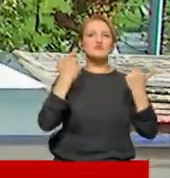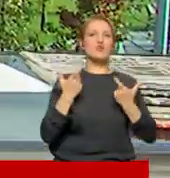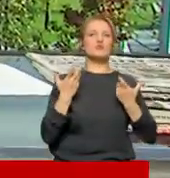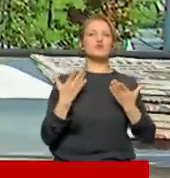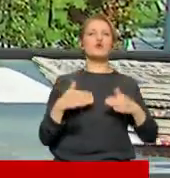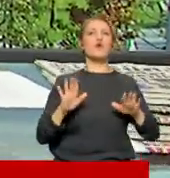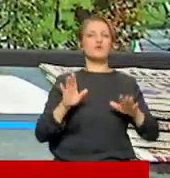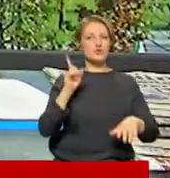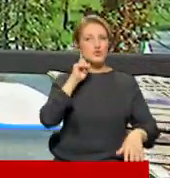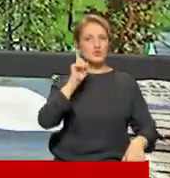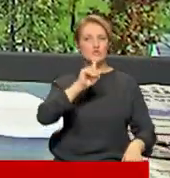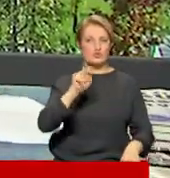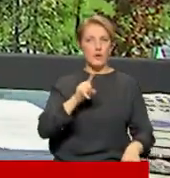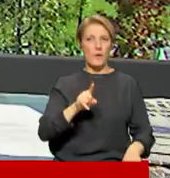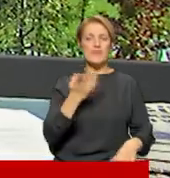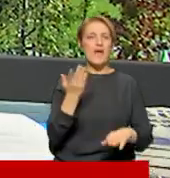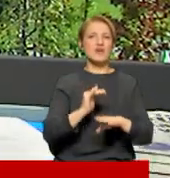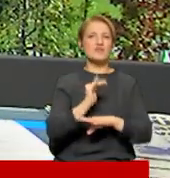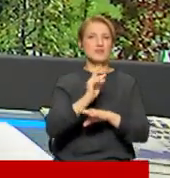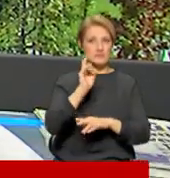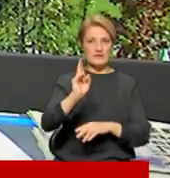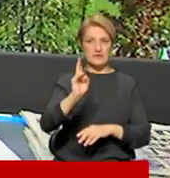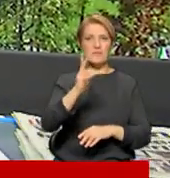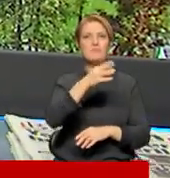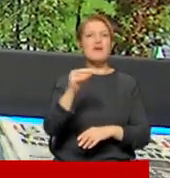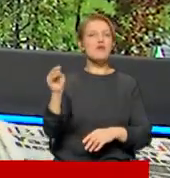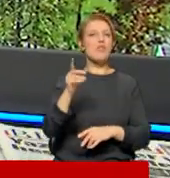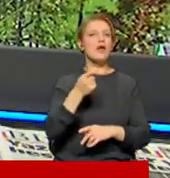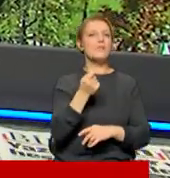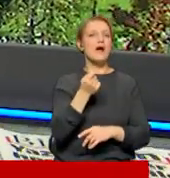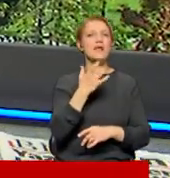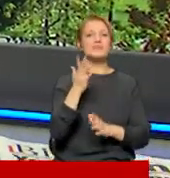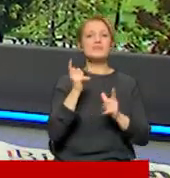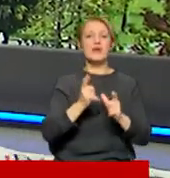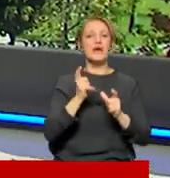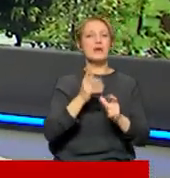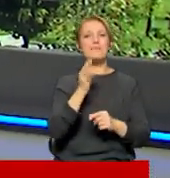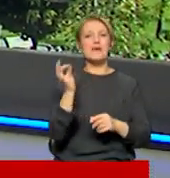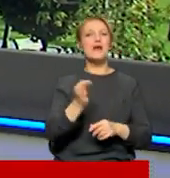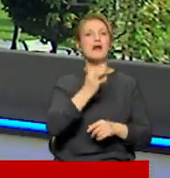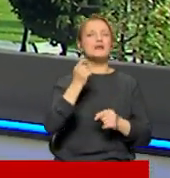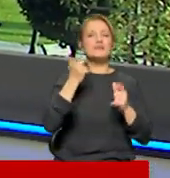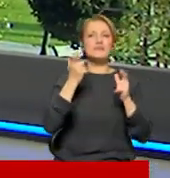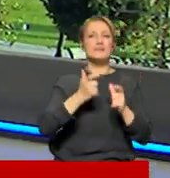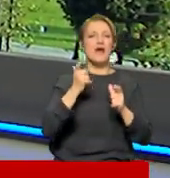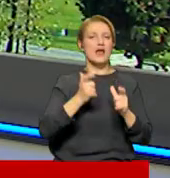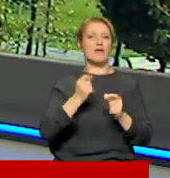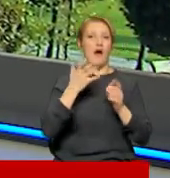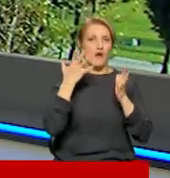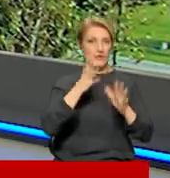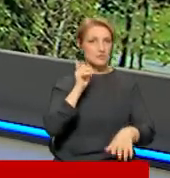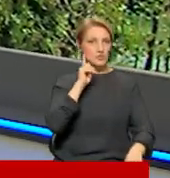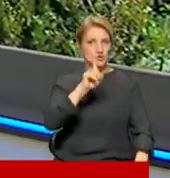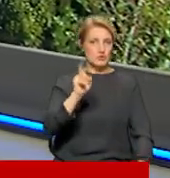mu Duydunuz mu Ne yaşadığınızı Duydunuz mu siz milyonlarımızın nereye milyarlarımızın nereye savrulduğunu